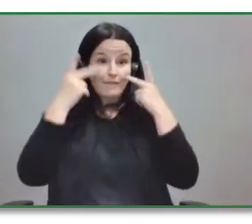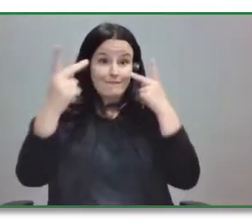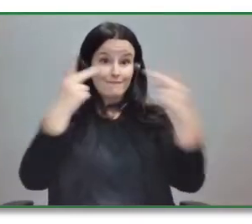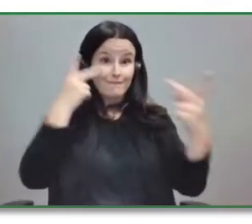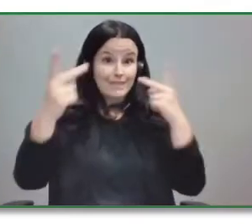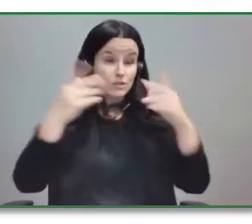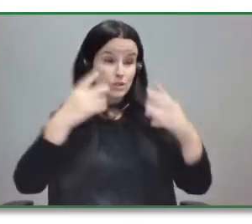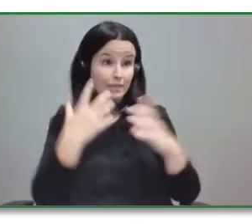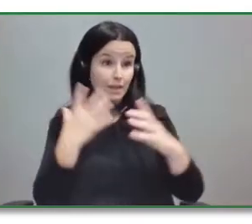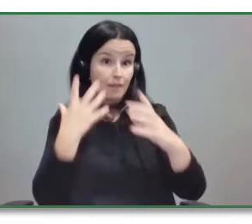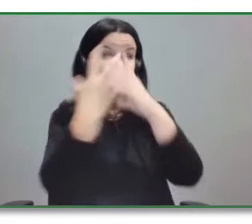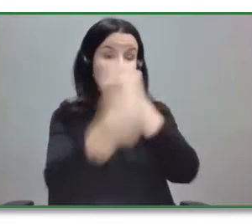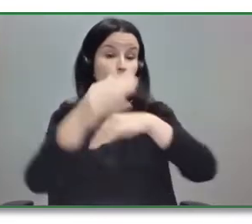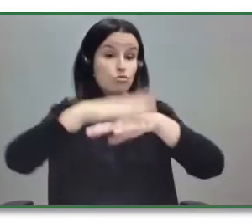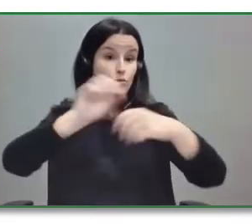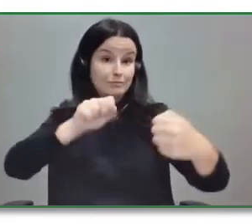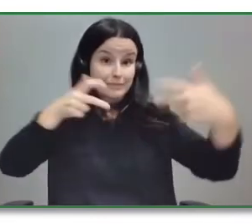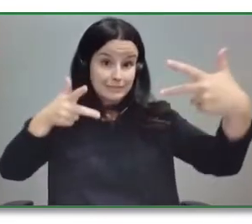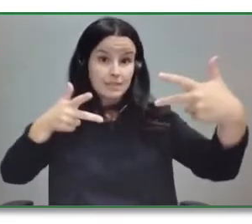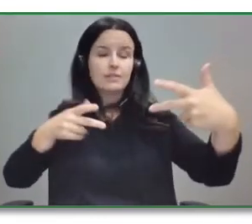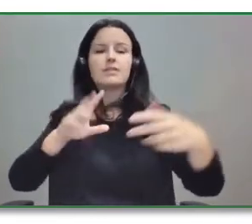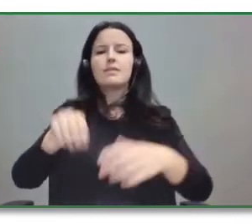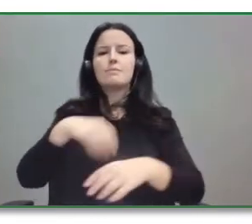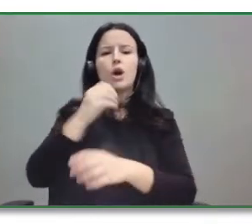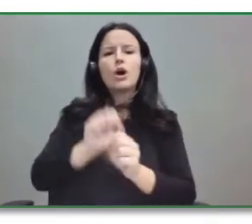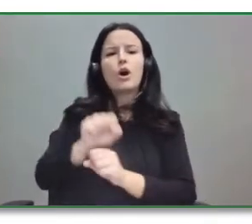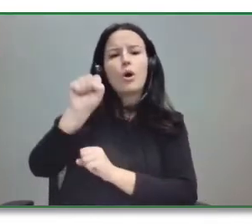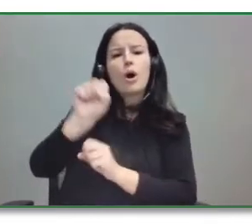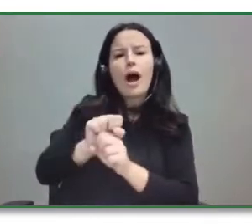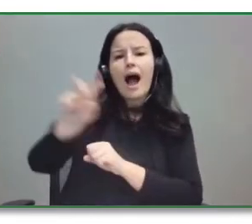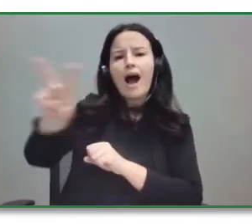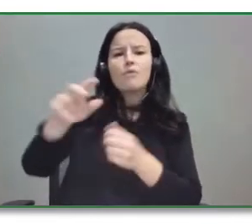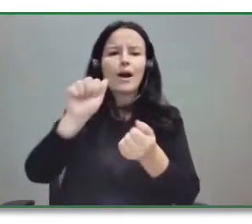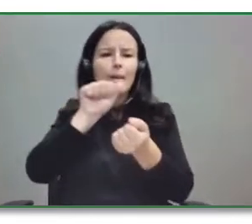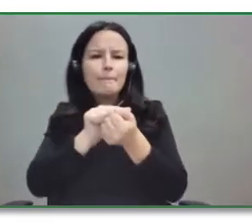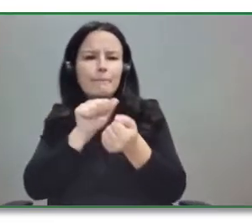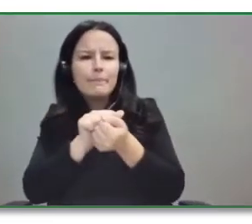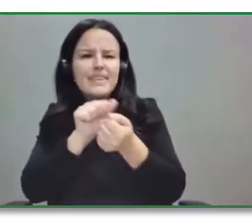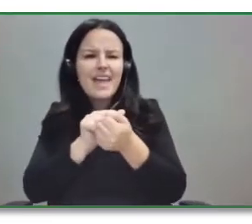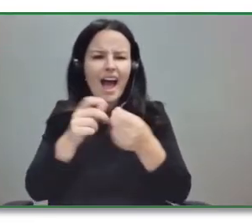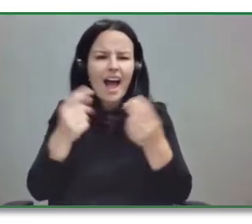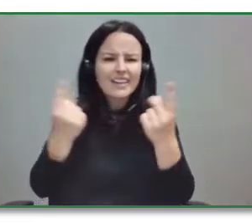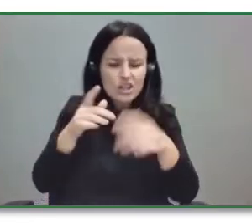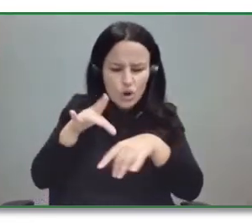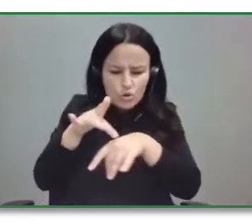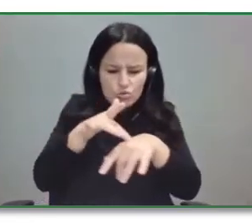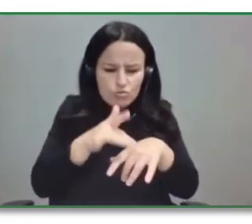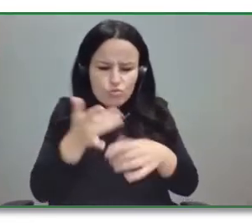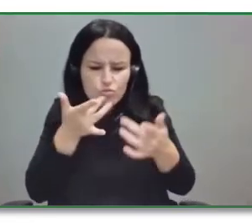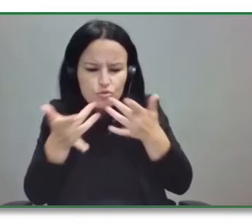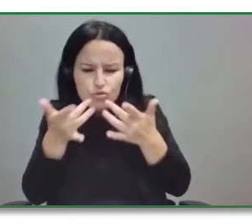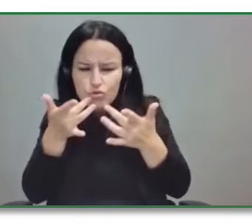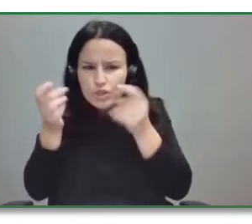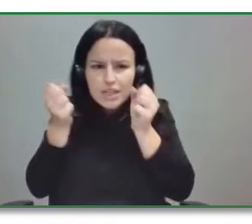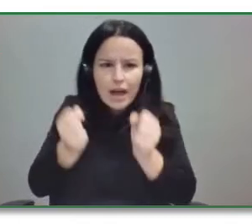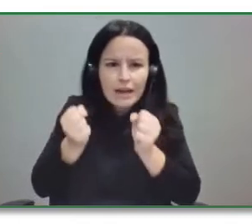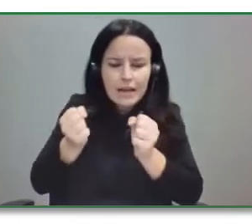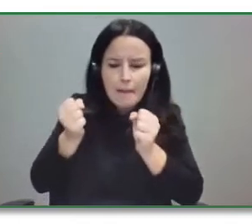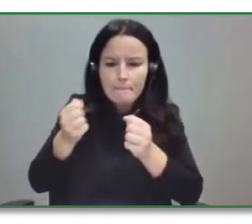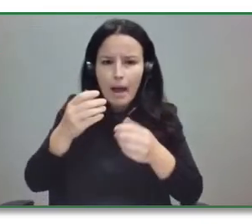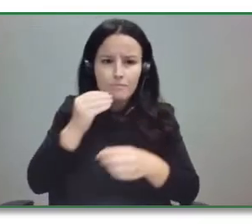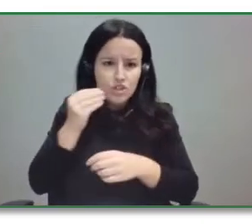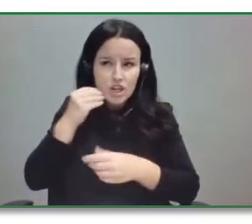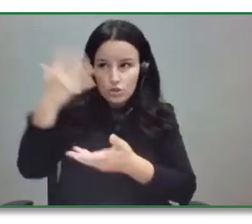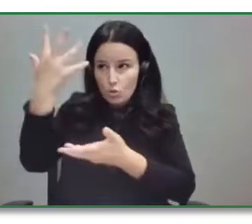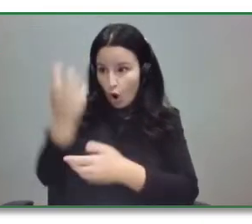ont reçu une trousse contenant des plantes, des pierres, des objets à sentir, toucher ou goûter. Et ces